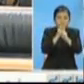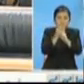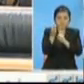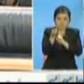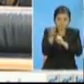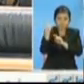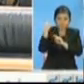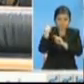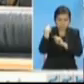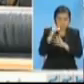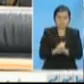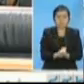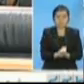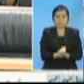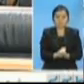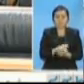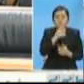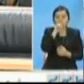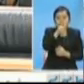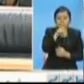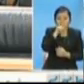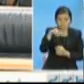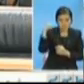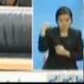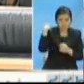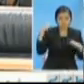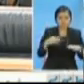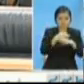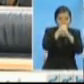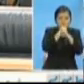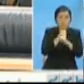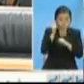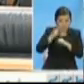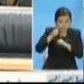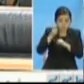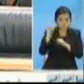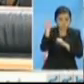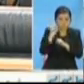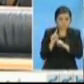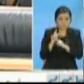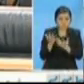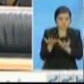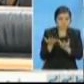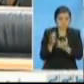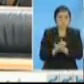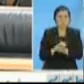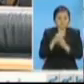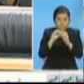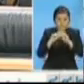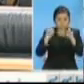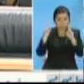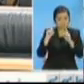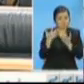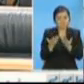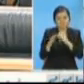รรมการนะได้ซักถามเจ้าหน้าที่รัฐไหมว่าบทสรุปนี้เนี่ยมันเป็นจริงมากน้อยขนาดไหนคำตอบคือไม่เป็นจริง